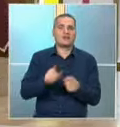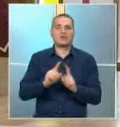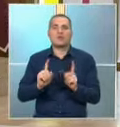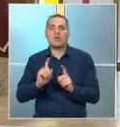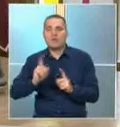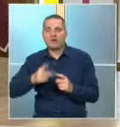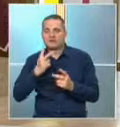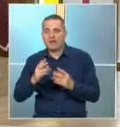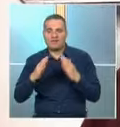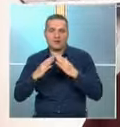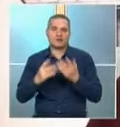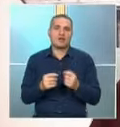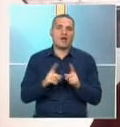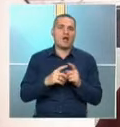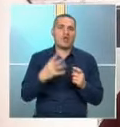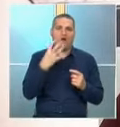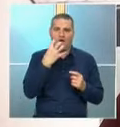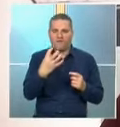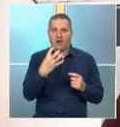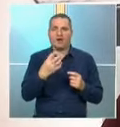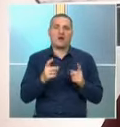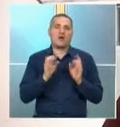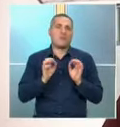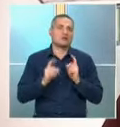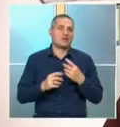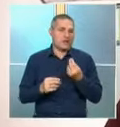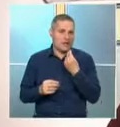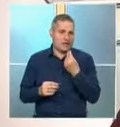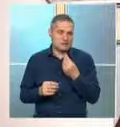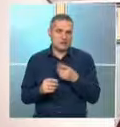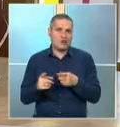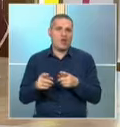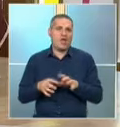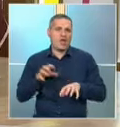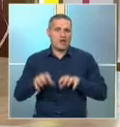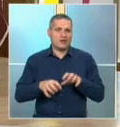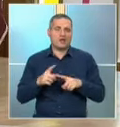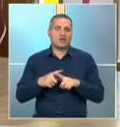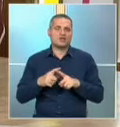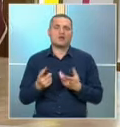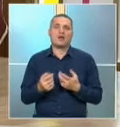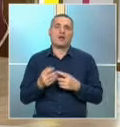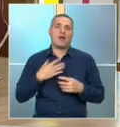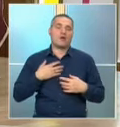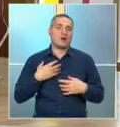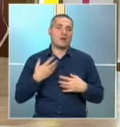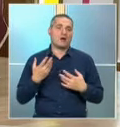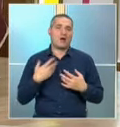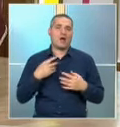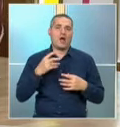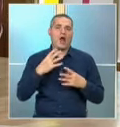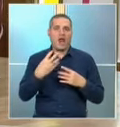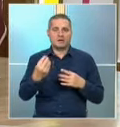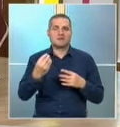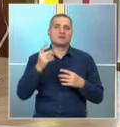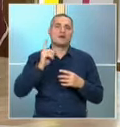гледат вкъщи? Може, като вълкът се изяде. Защото той е хищник. Ако си имаме пили,